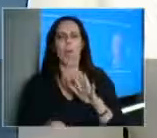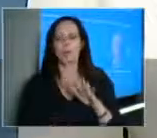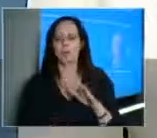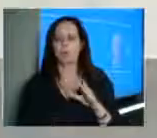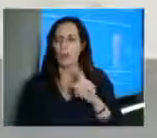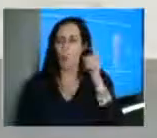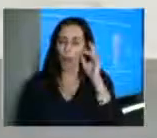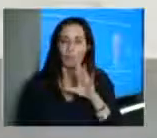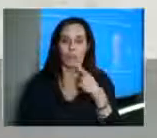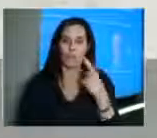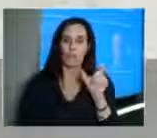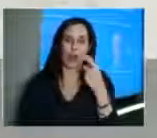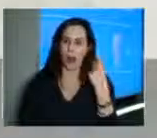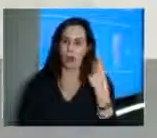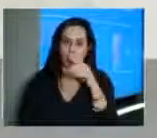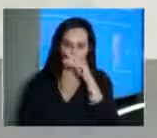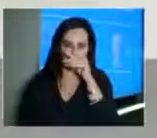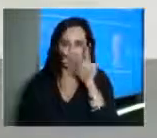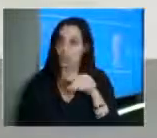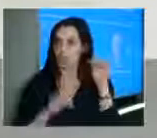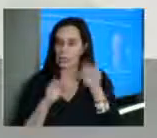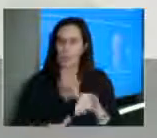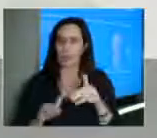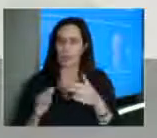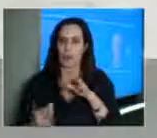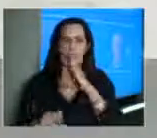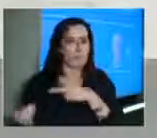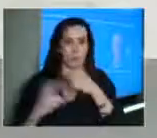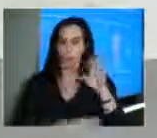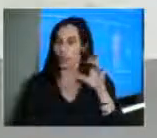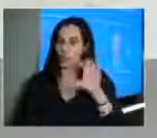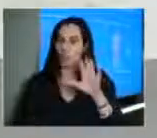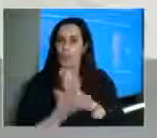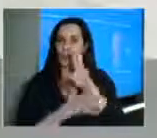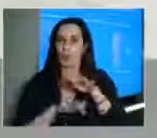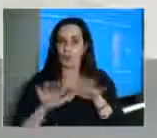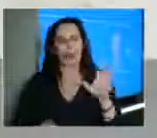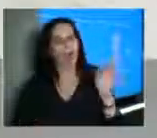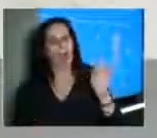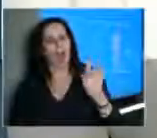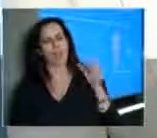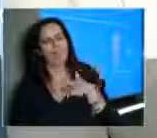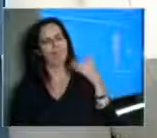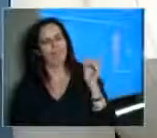לא עלה בדעתו להגיד מילה לא על זה שיש קריסה בחדרי המיון וצריך להשקיע שם לפחות 12 מיליארד טוב, שקל. טוב,